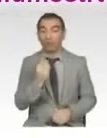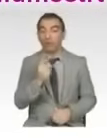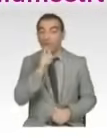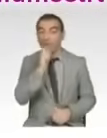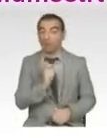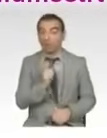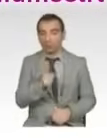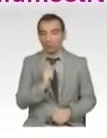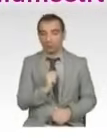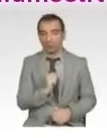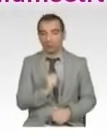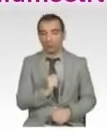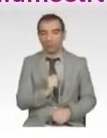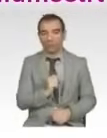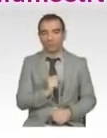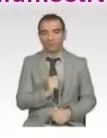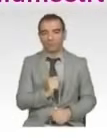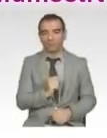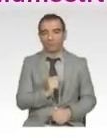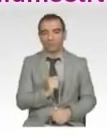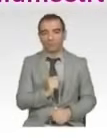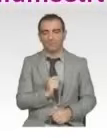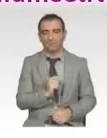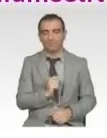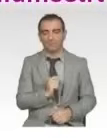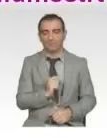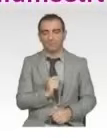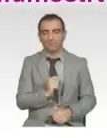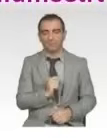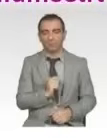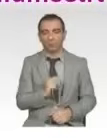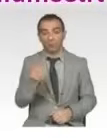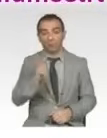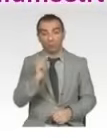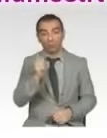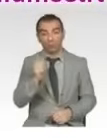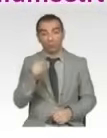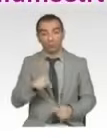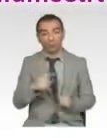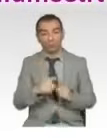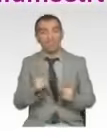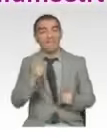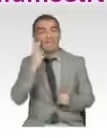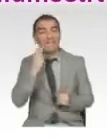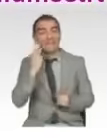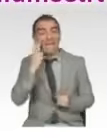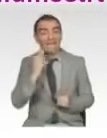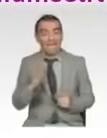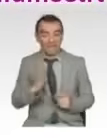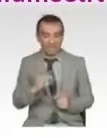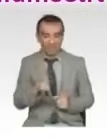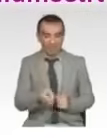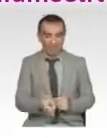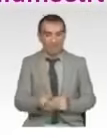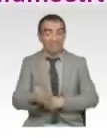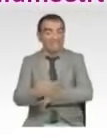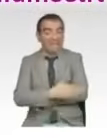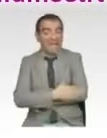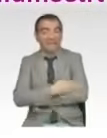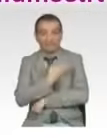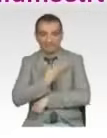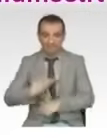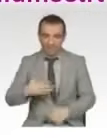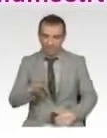söz. Şöyle. Güzel söz. 30 gün boyunca. Sonra ne var? Şey. Nezaket var.